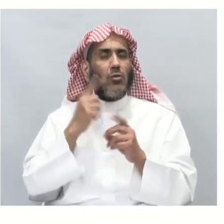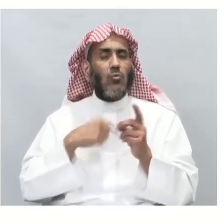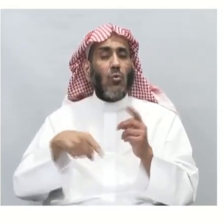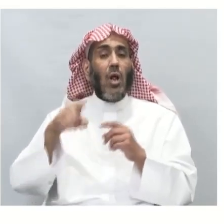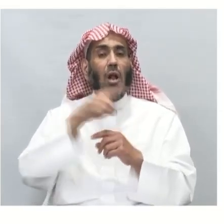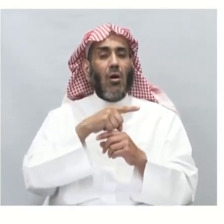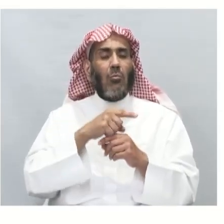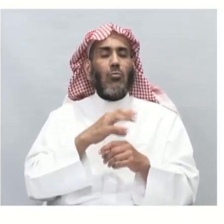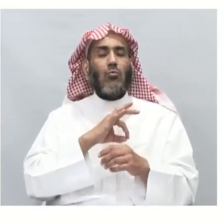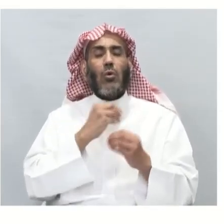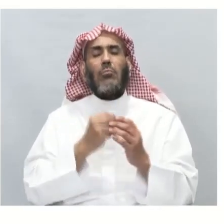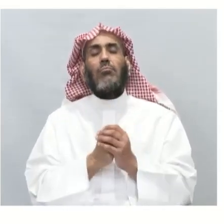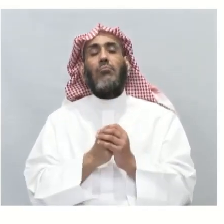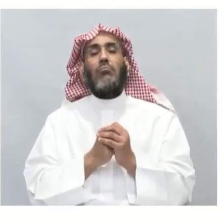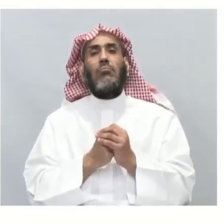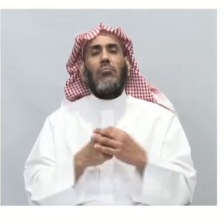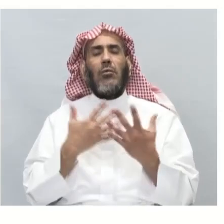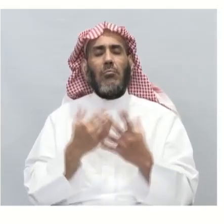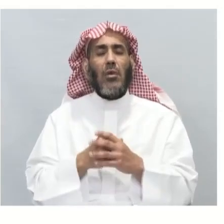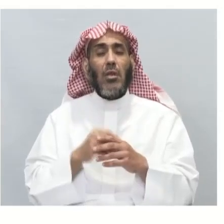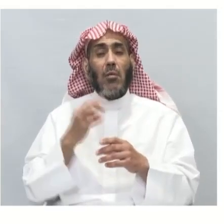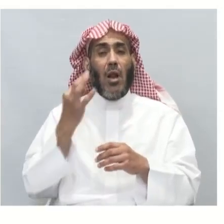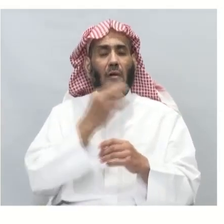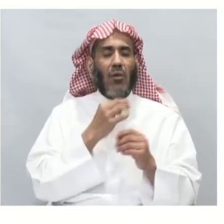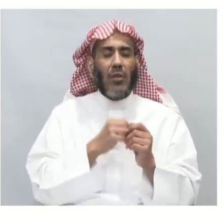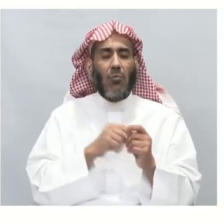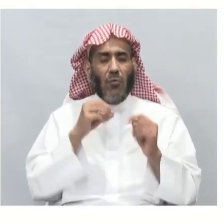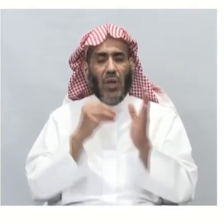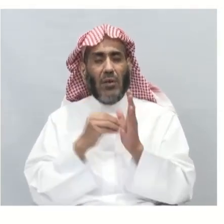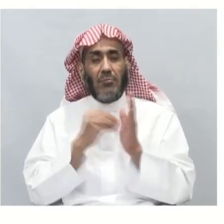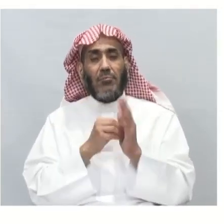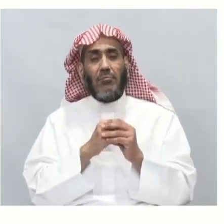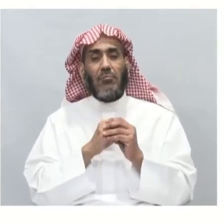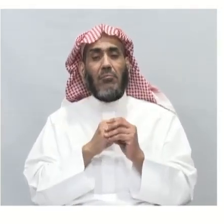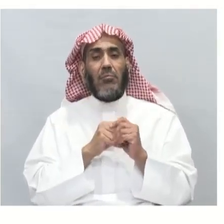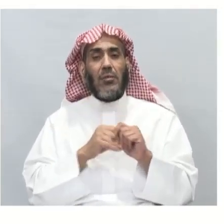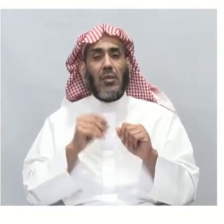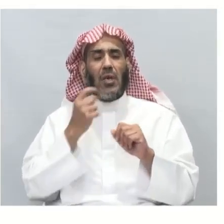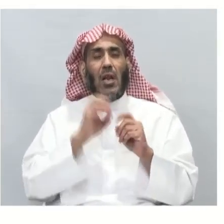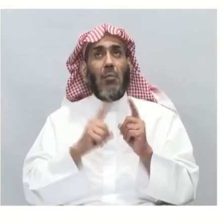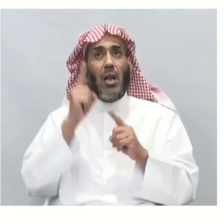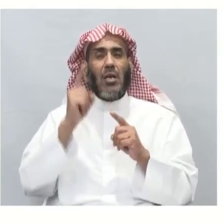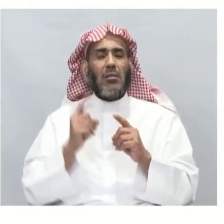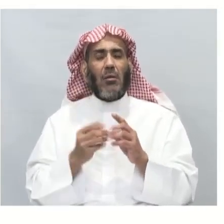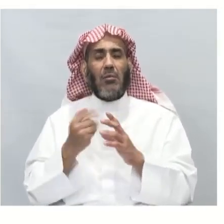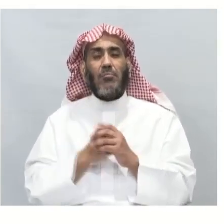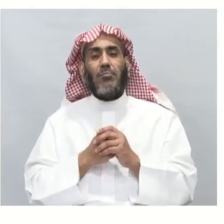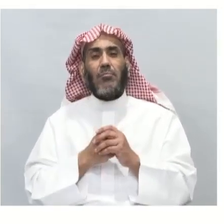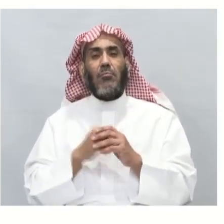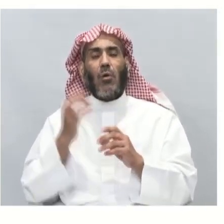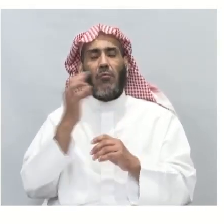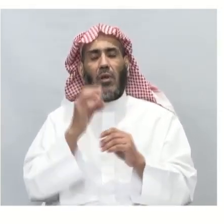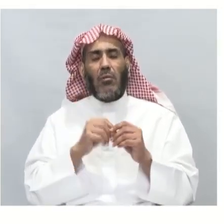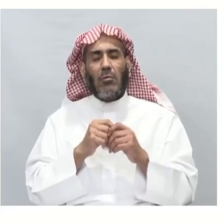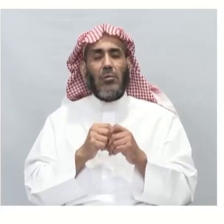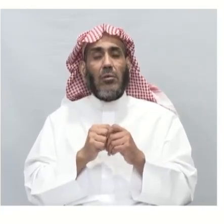لعلكم ترحمون اذا هذه من الالفاظ التي وردت عندنا في كلام الله تبارك وتعالى والالفاظ